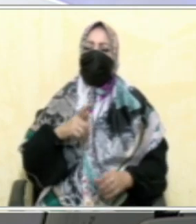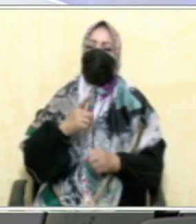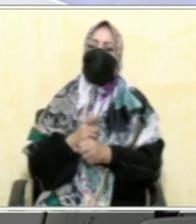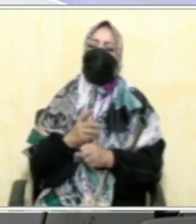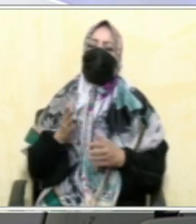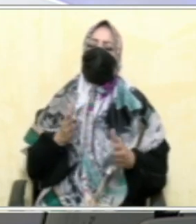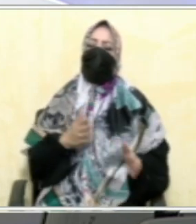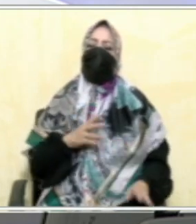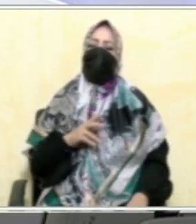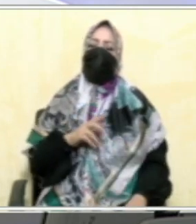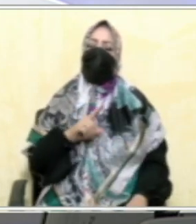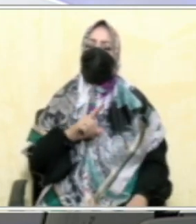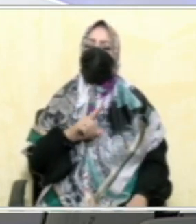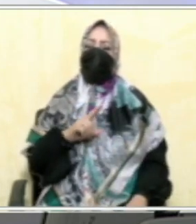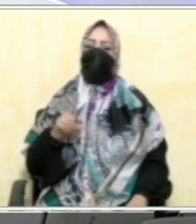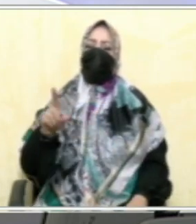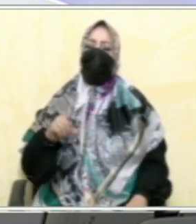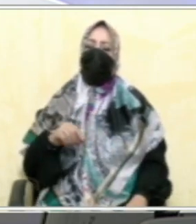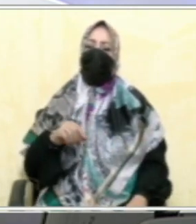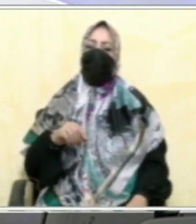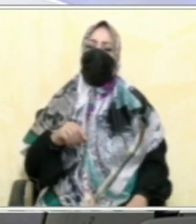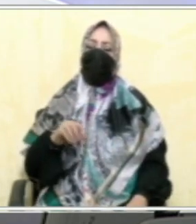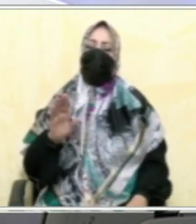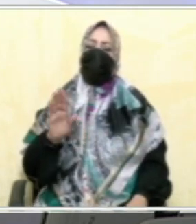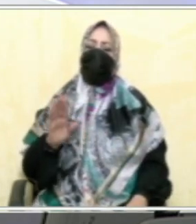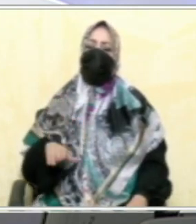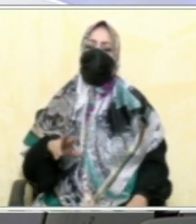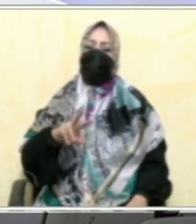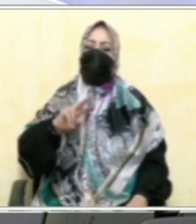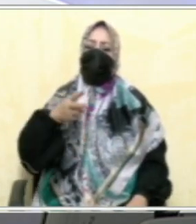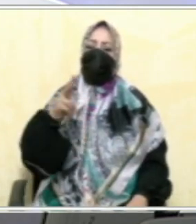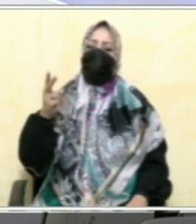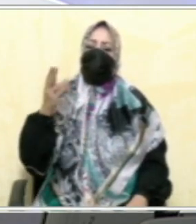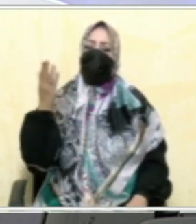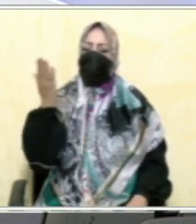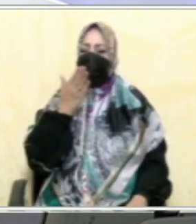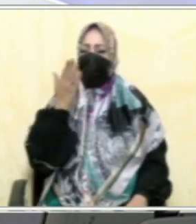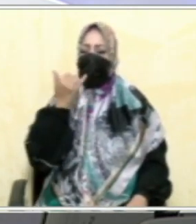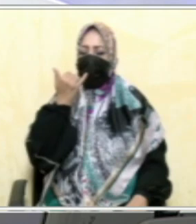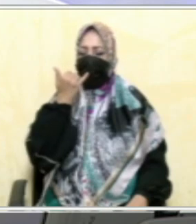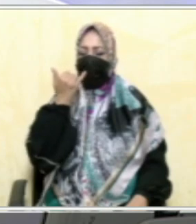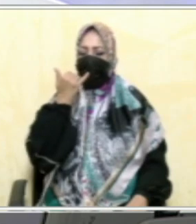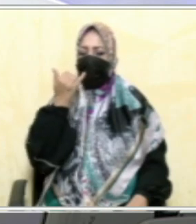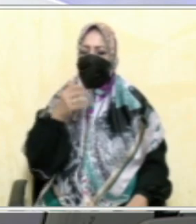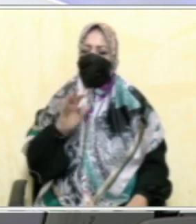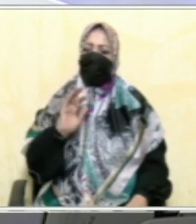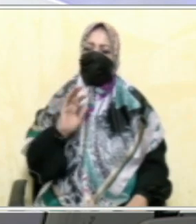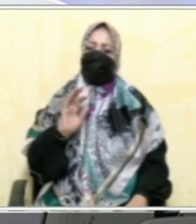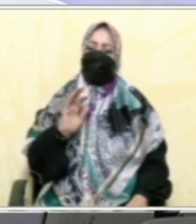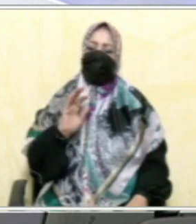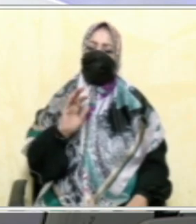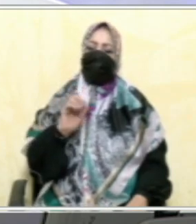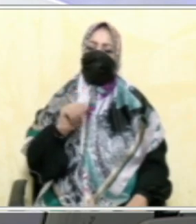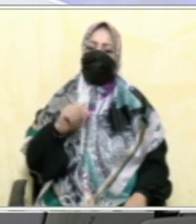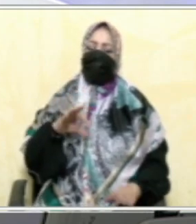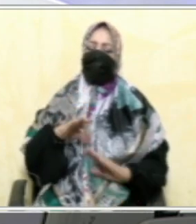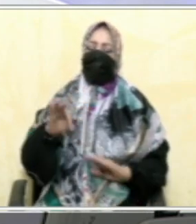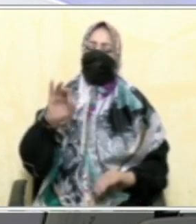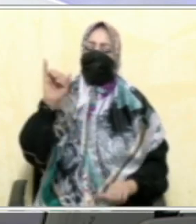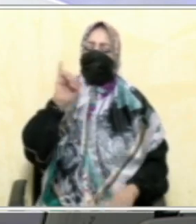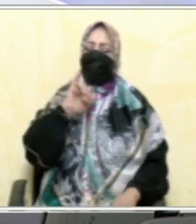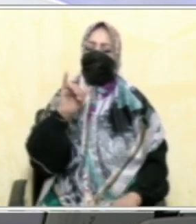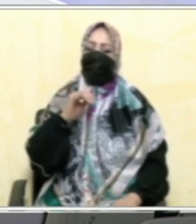هذا متفرع على أمر. إيش هو الأمر؟ هل التطبيق الذي هو في المصحف، التطبيق الذي هو في الهاتف